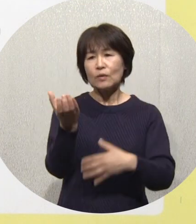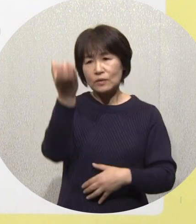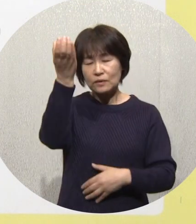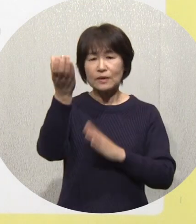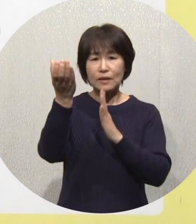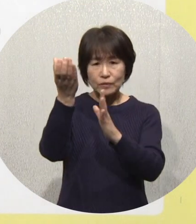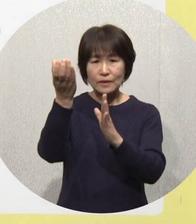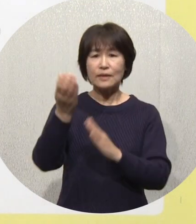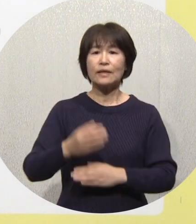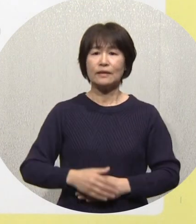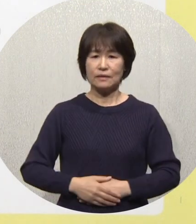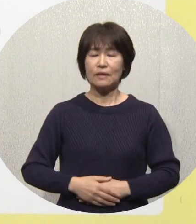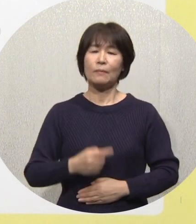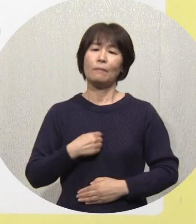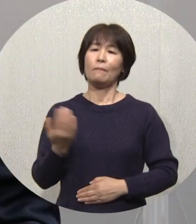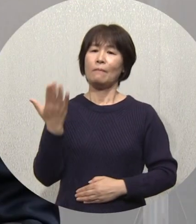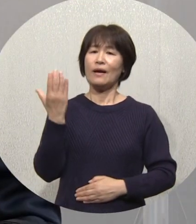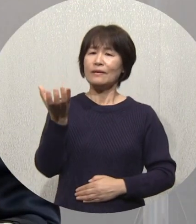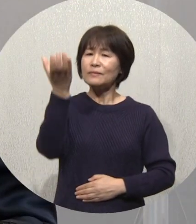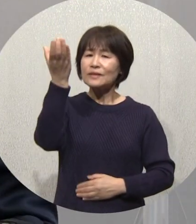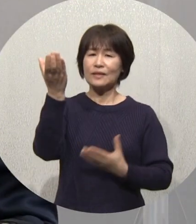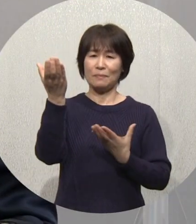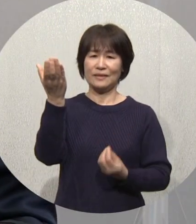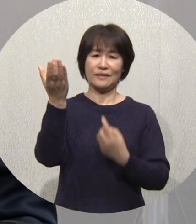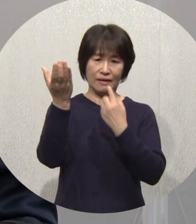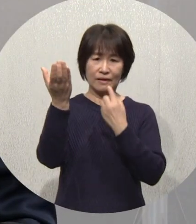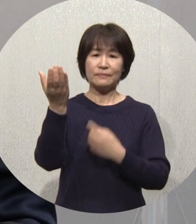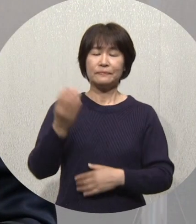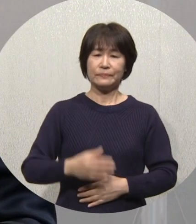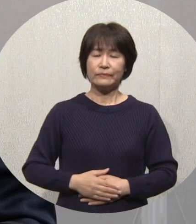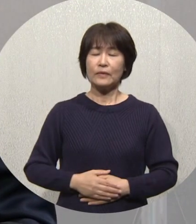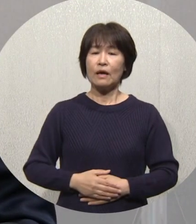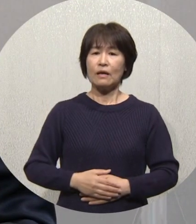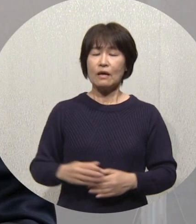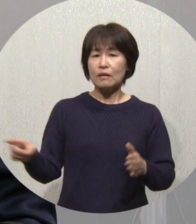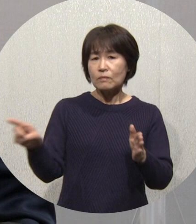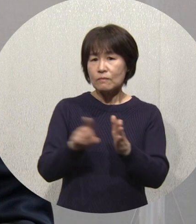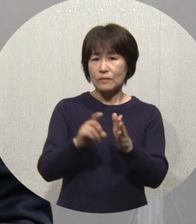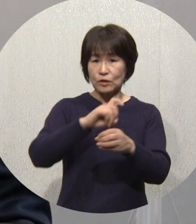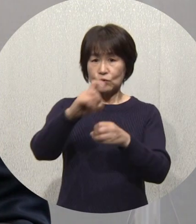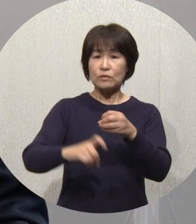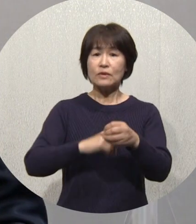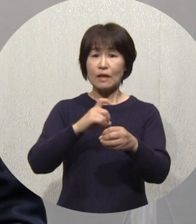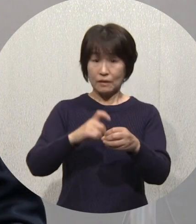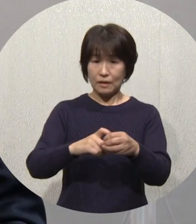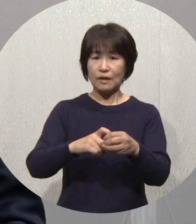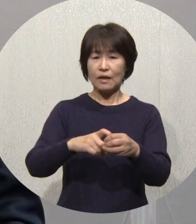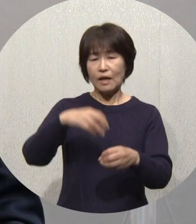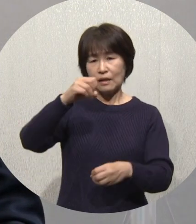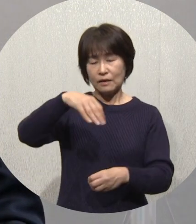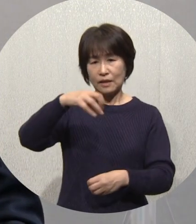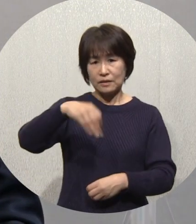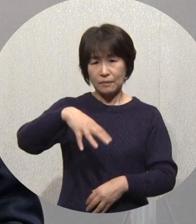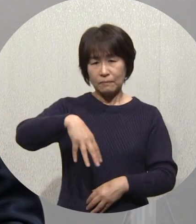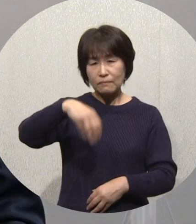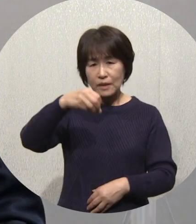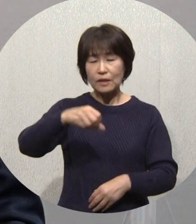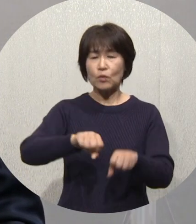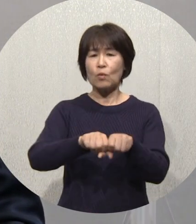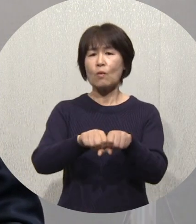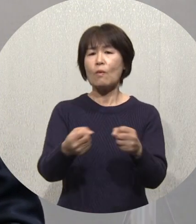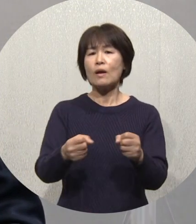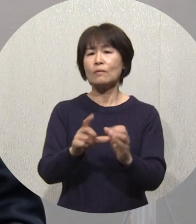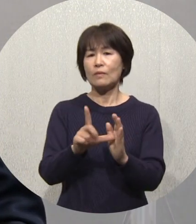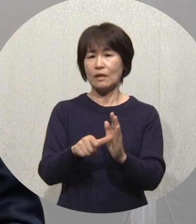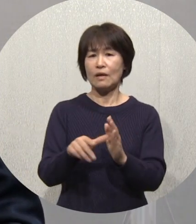前からつけていますよ。 ありがとうございます。設置からですね、10年経ちますと電池の寿命や電子部品のですね、劣